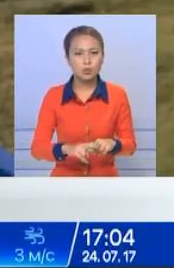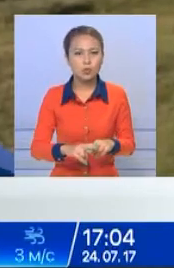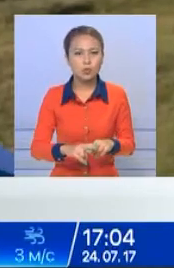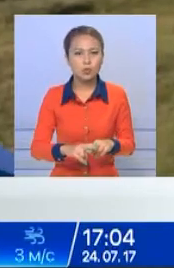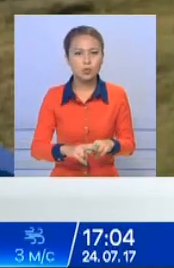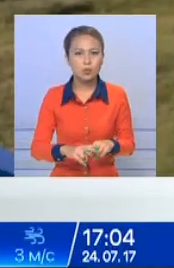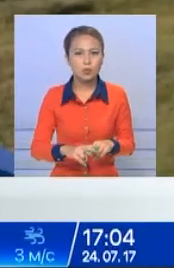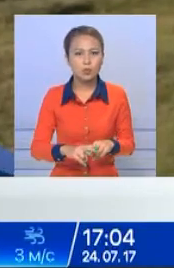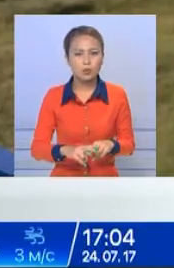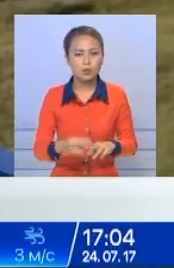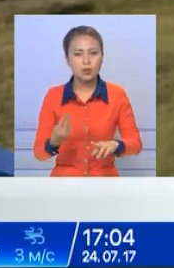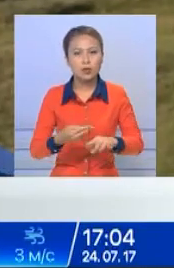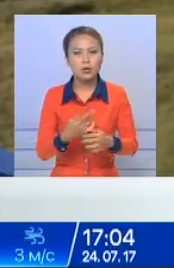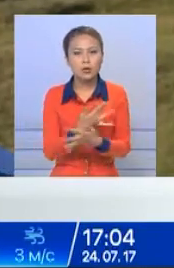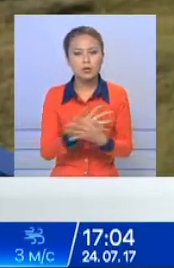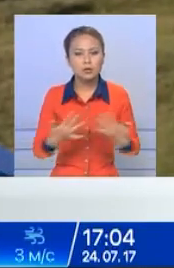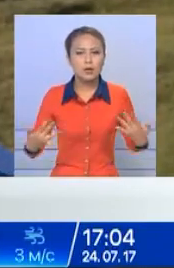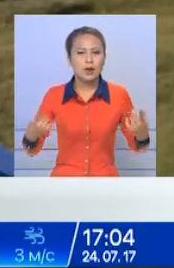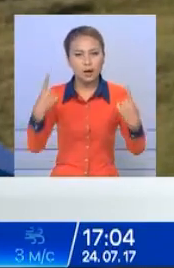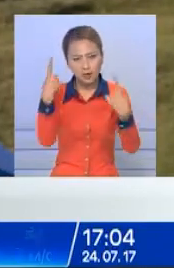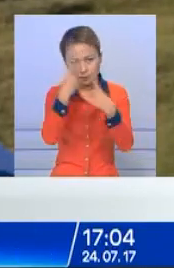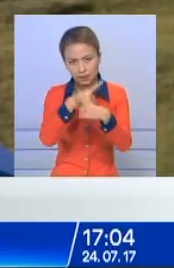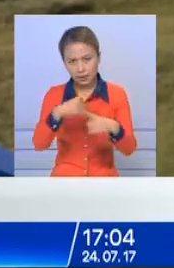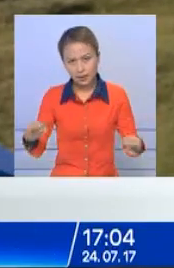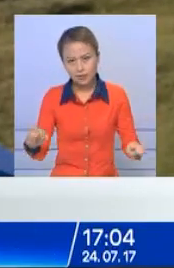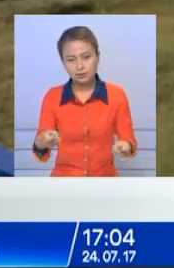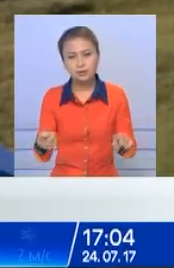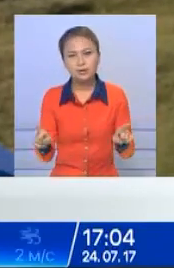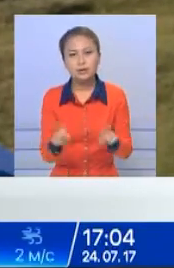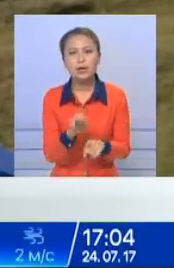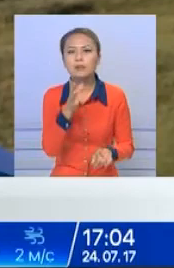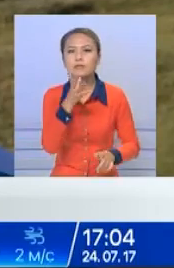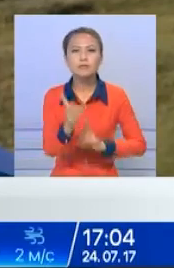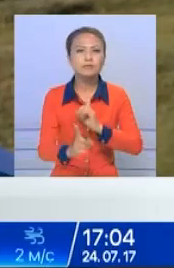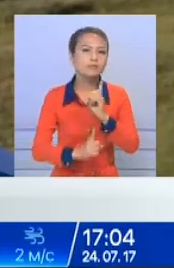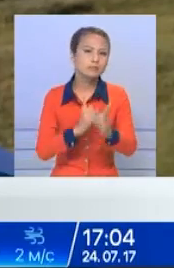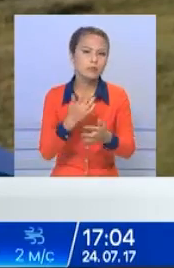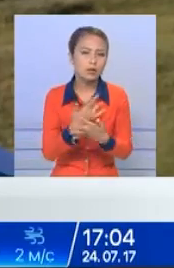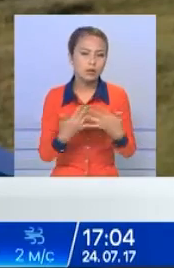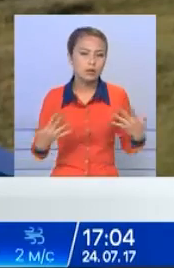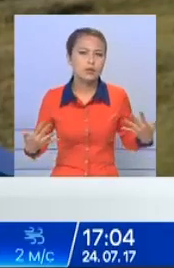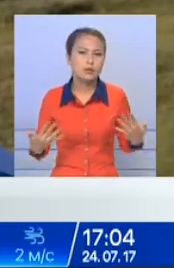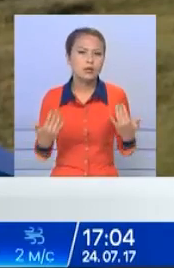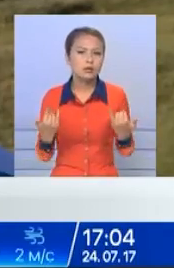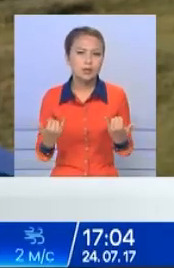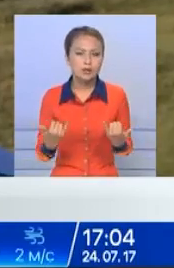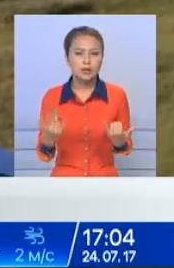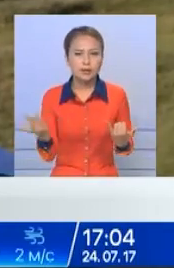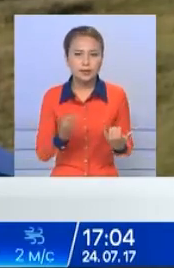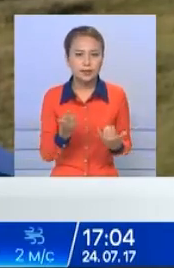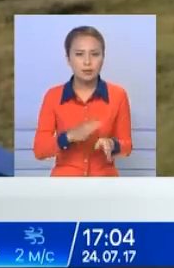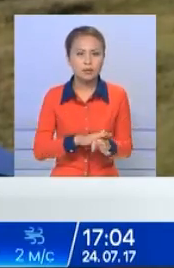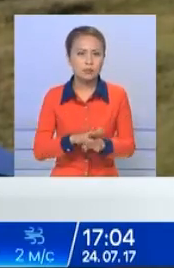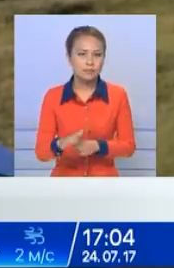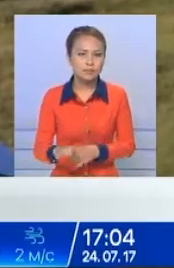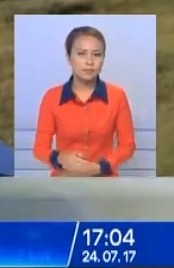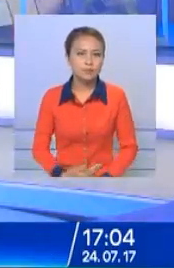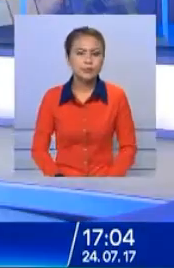барлығы қазіргі ақпарат заманында ақпарат кеңістігі осындай керекті ақпаратпен толу керек.